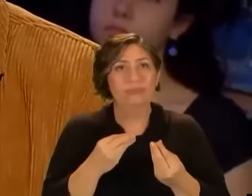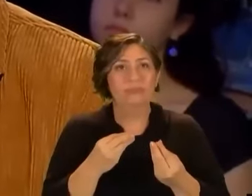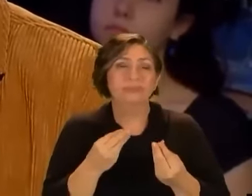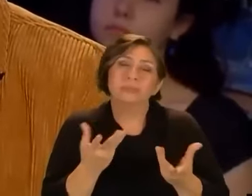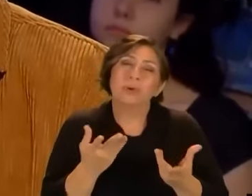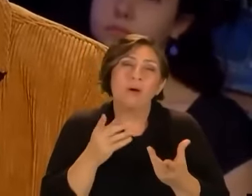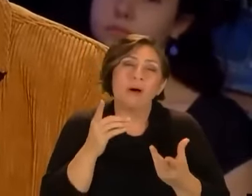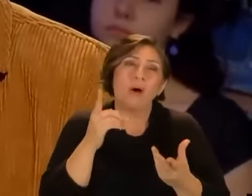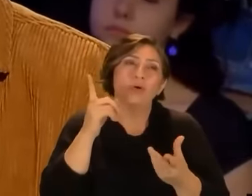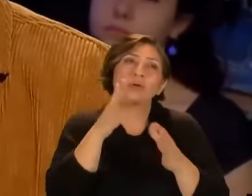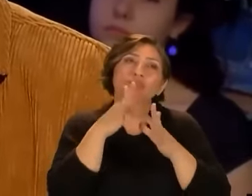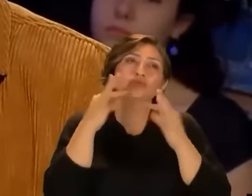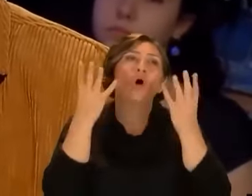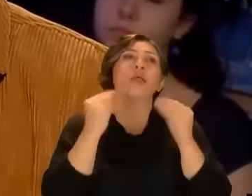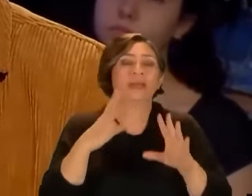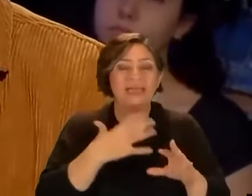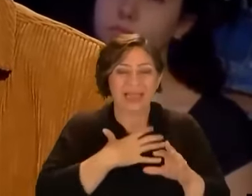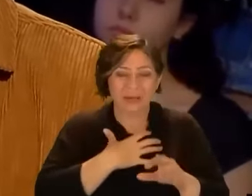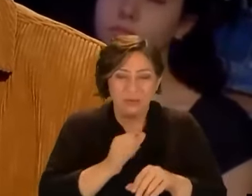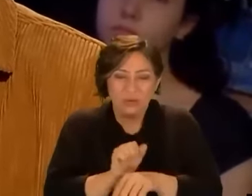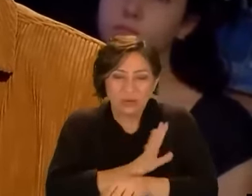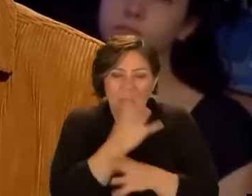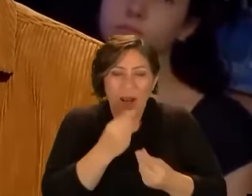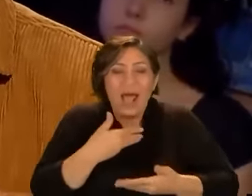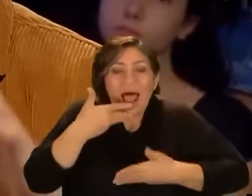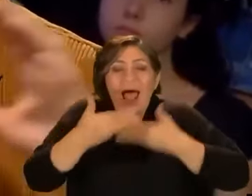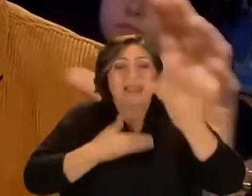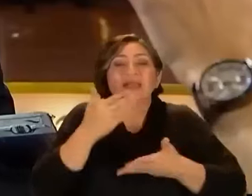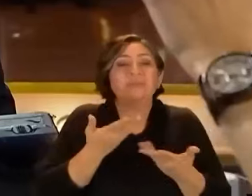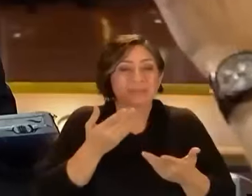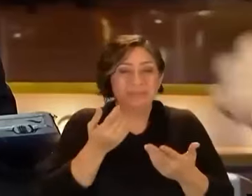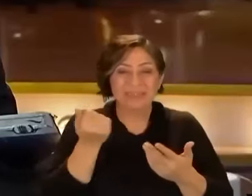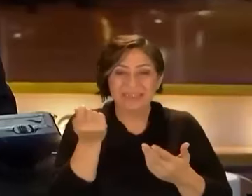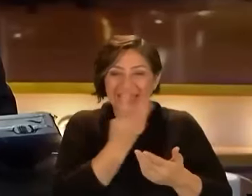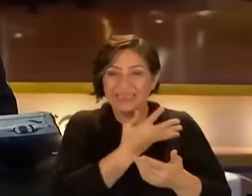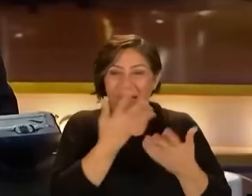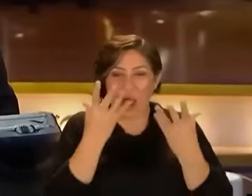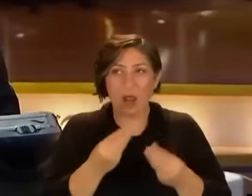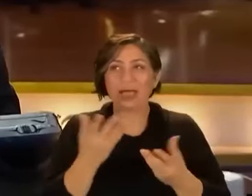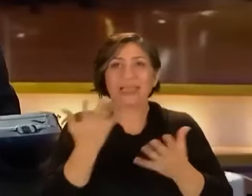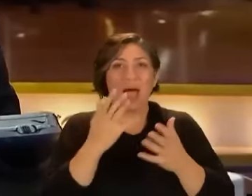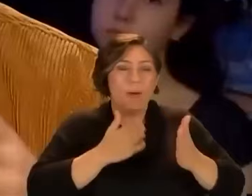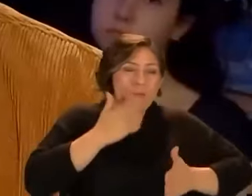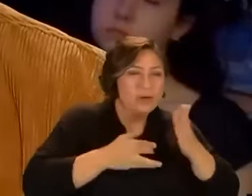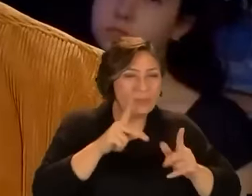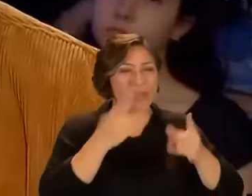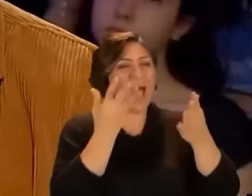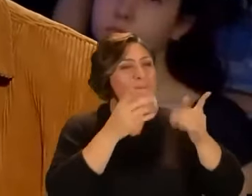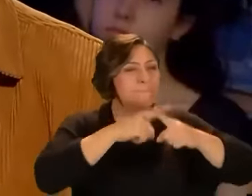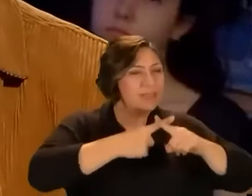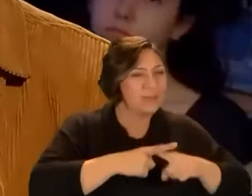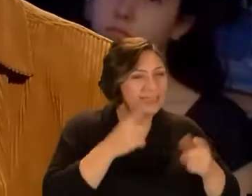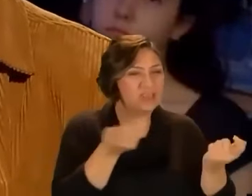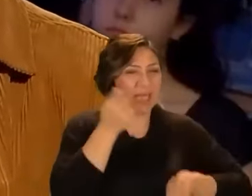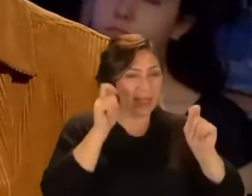yani orada mutlu olamadığım, kendimi duygusal olarak ifade edemediğim, sayısal, daha mekanik, daha matematik